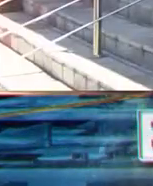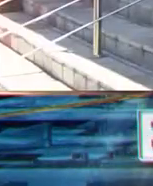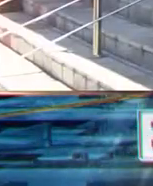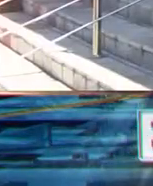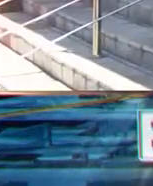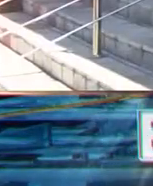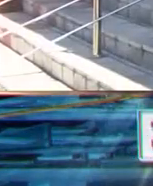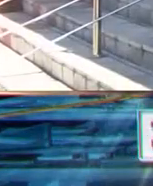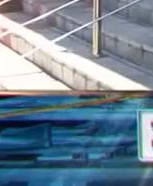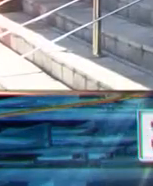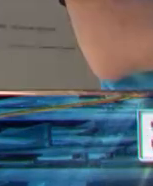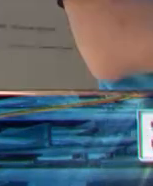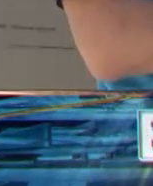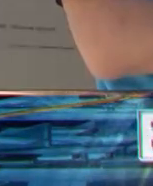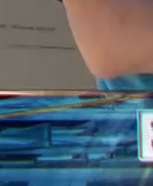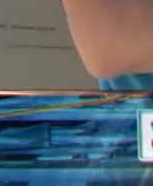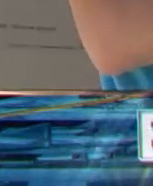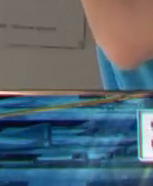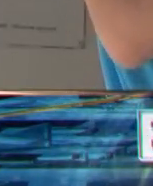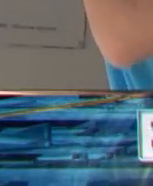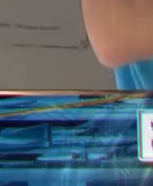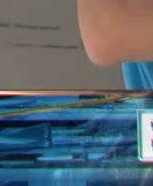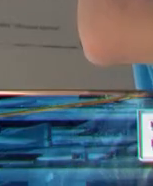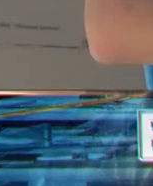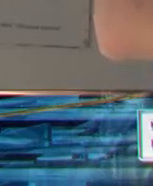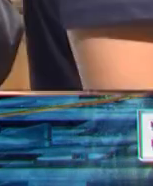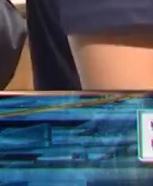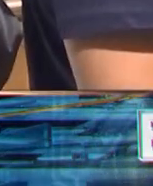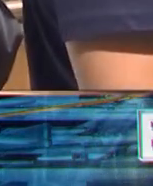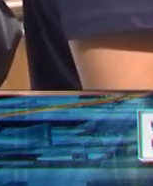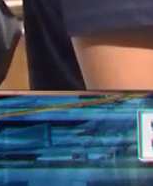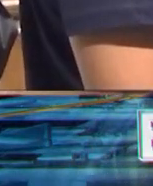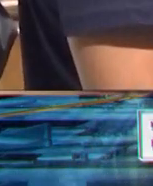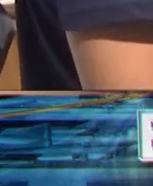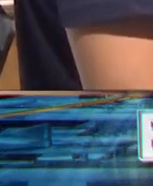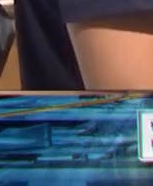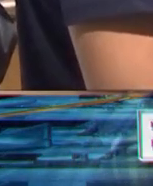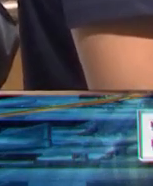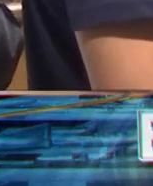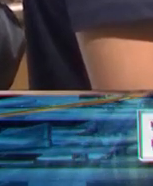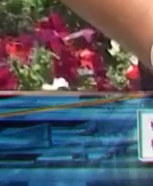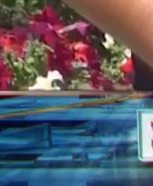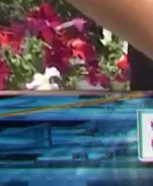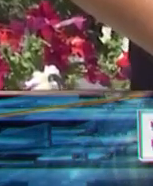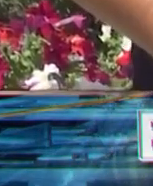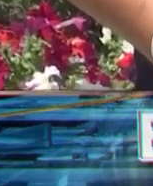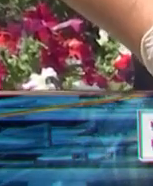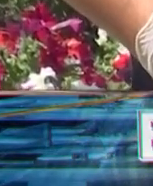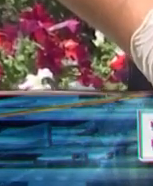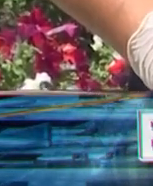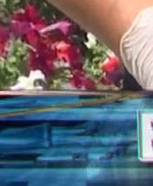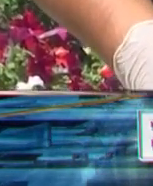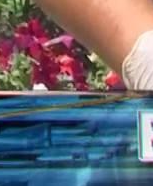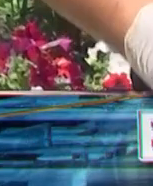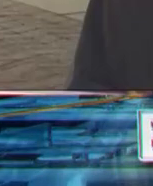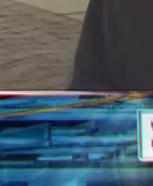індетпен күресіп жатқан дәрігерлерге нақты қолдау. Облыстық Жас Отан жастар қанат өкілдері медицина мамандарына 100 литр қымыз